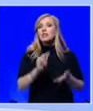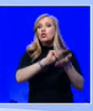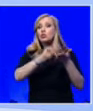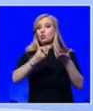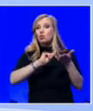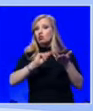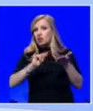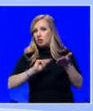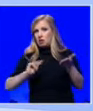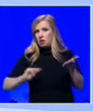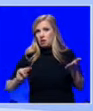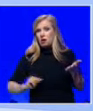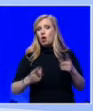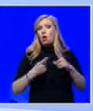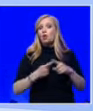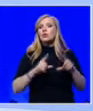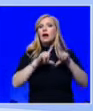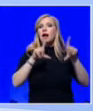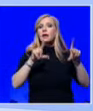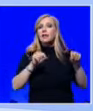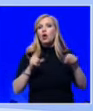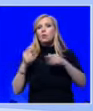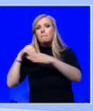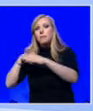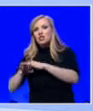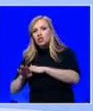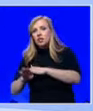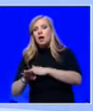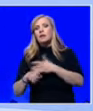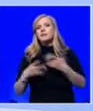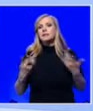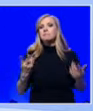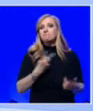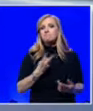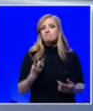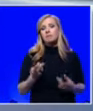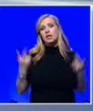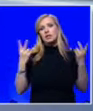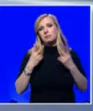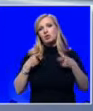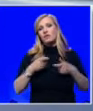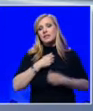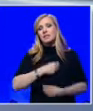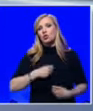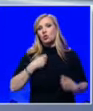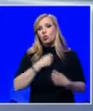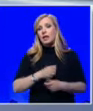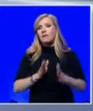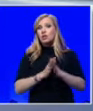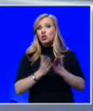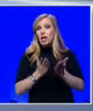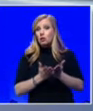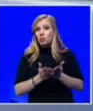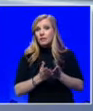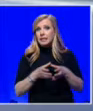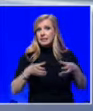бюлетини, хартиени бюлетини, вот от машини, естествено, че това затруднява членовете на